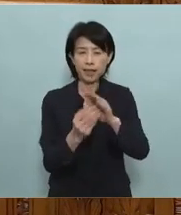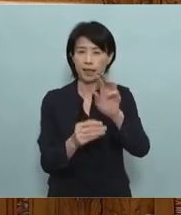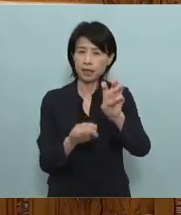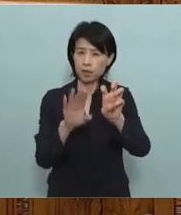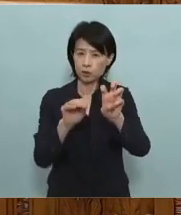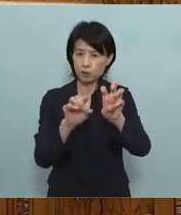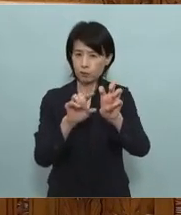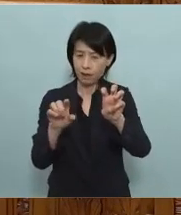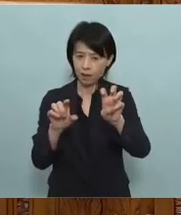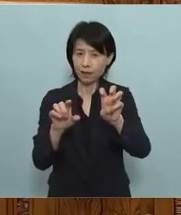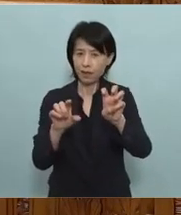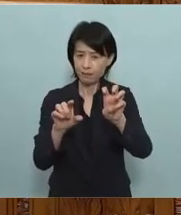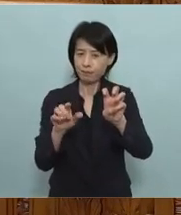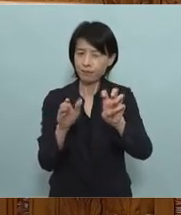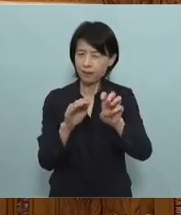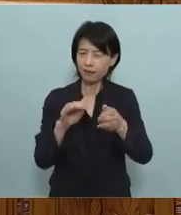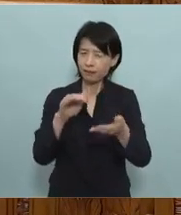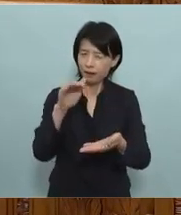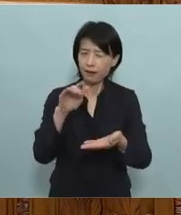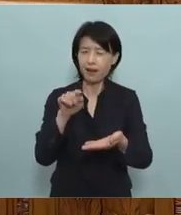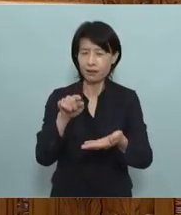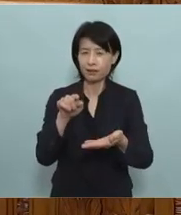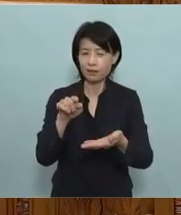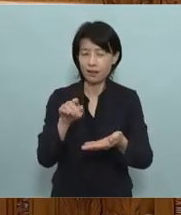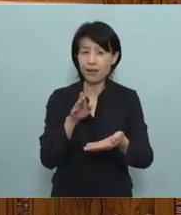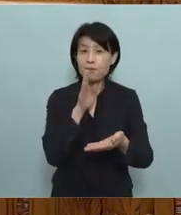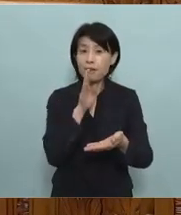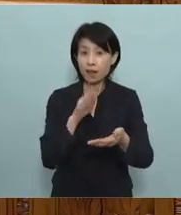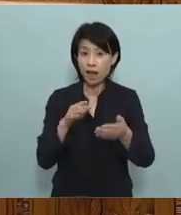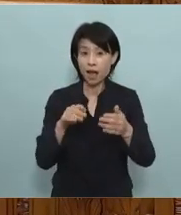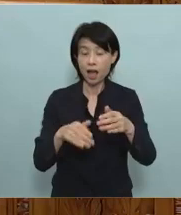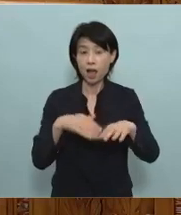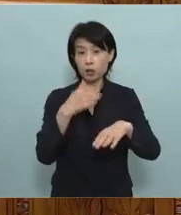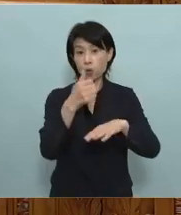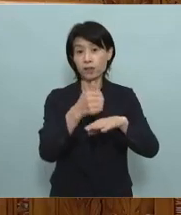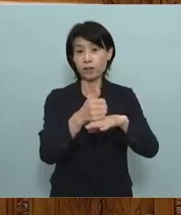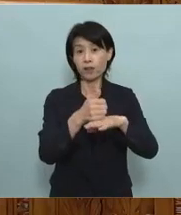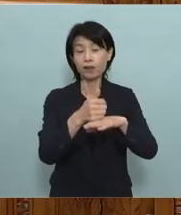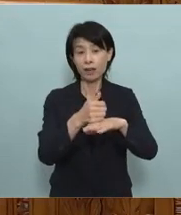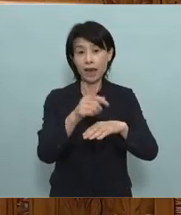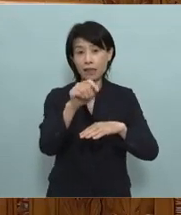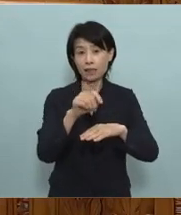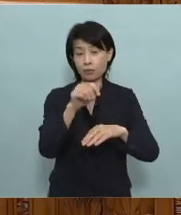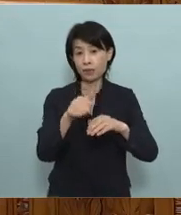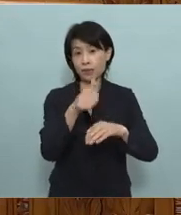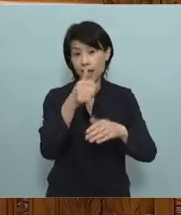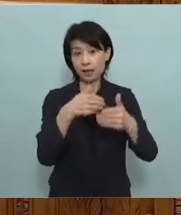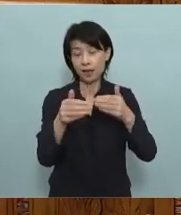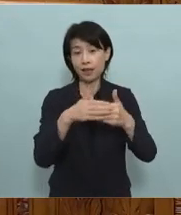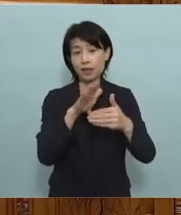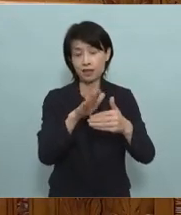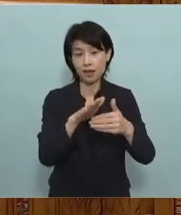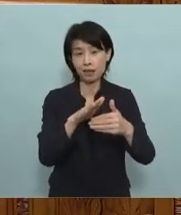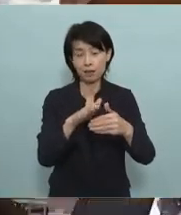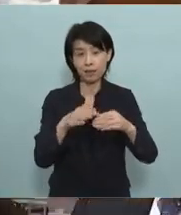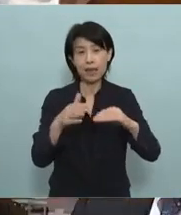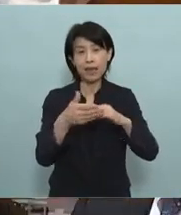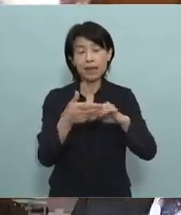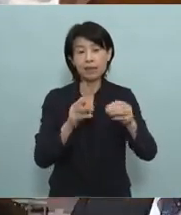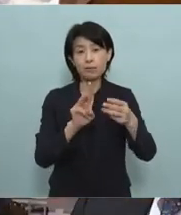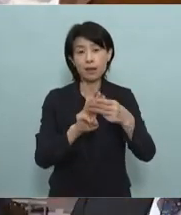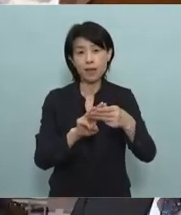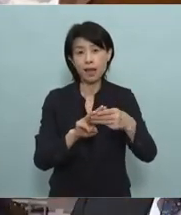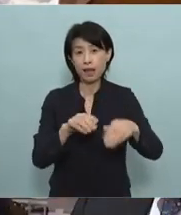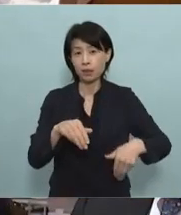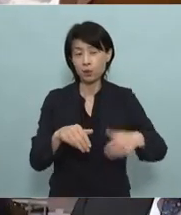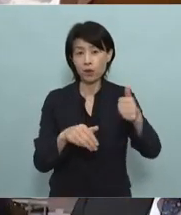30万円もの幅がありますが、まさか同じ総理秘書官となられた事務次官経験者の島田秘書官と